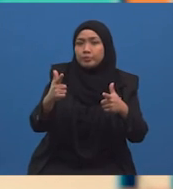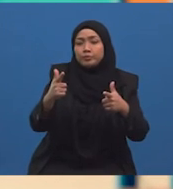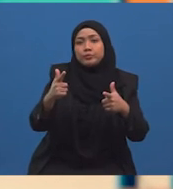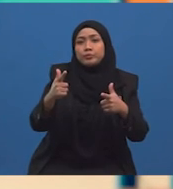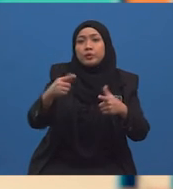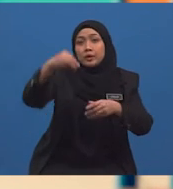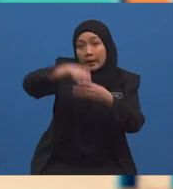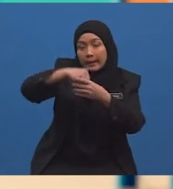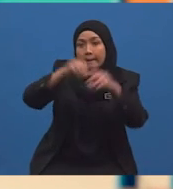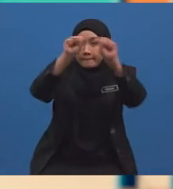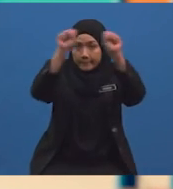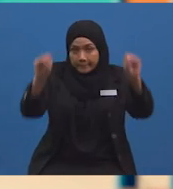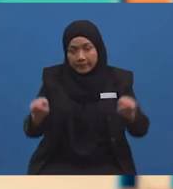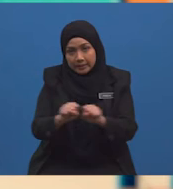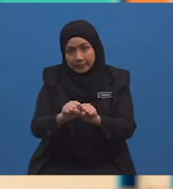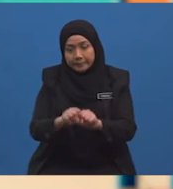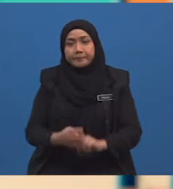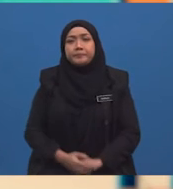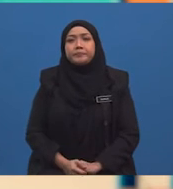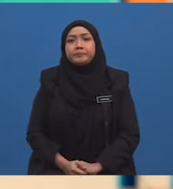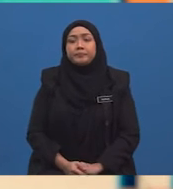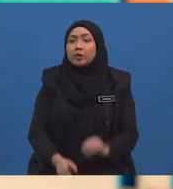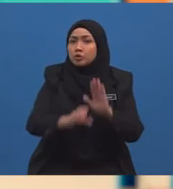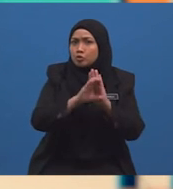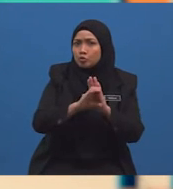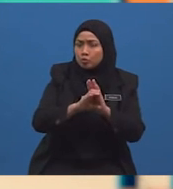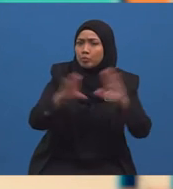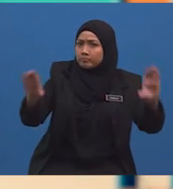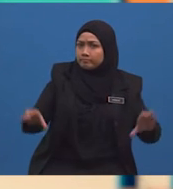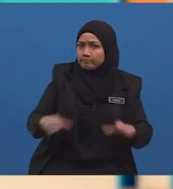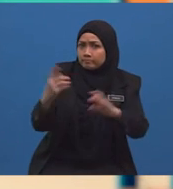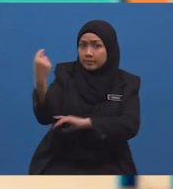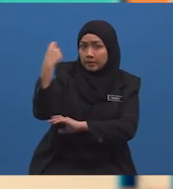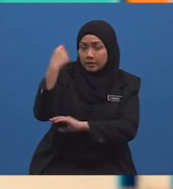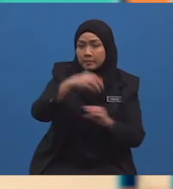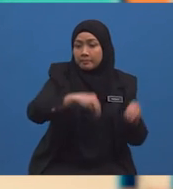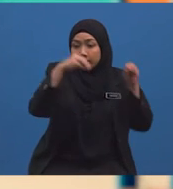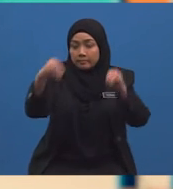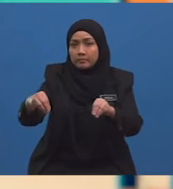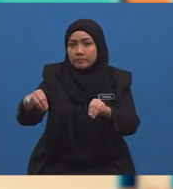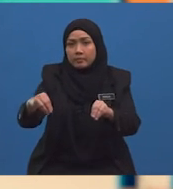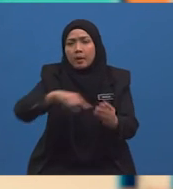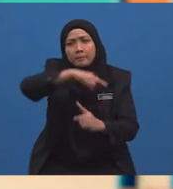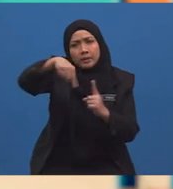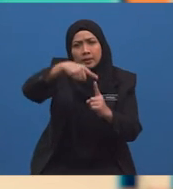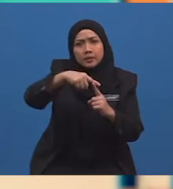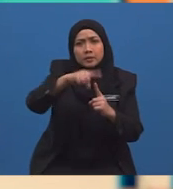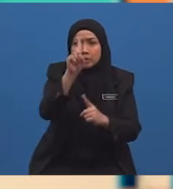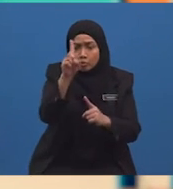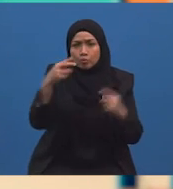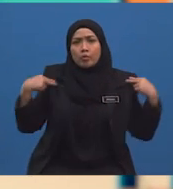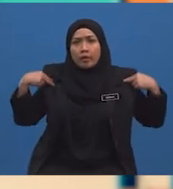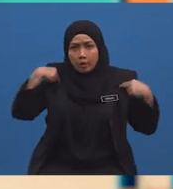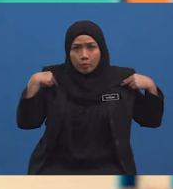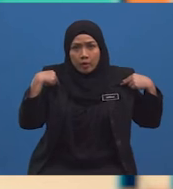ekosistem. Sebagai contoh, pemindahan tenaga berlaku apabila seekor haiwan dimakan haiwan yang